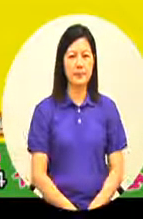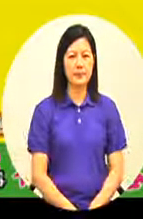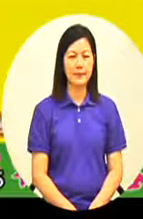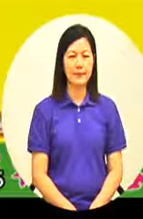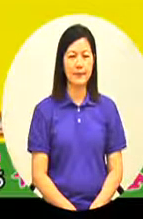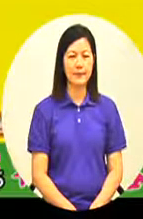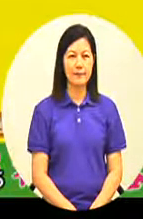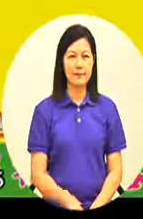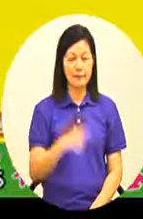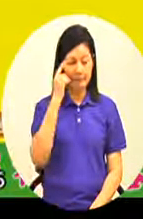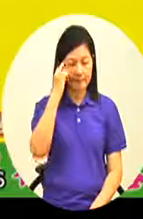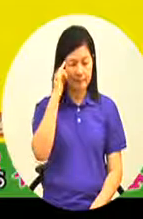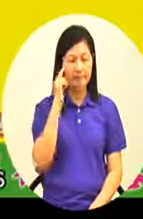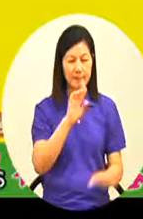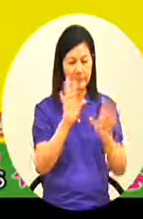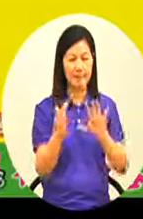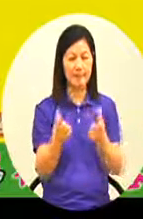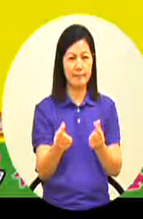啊，那